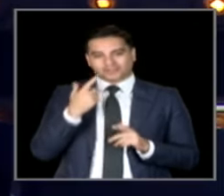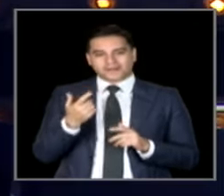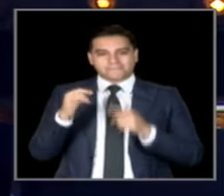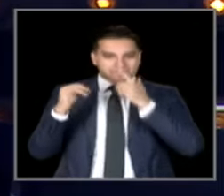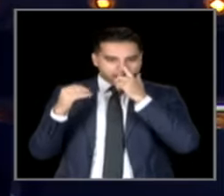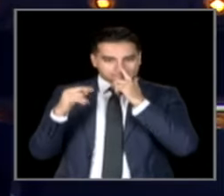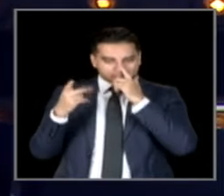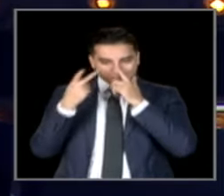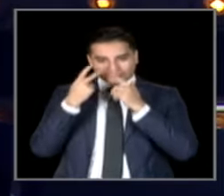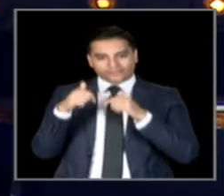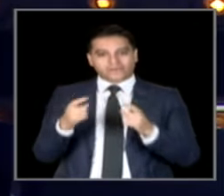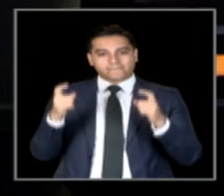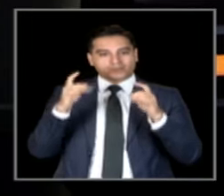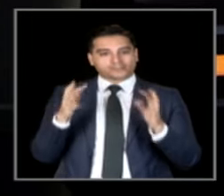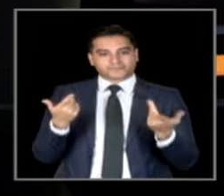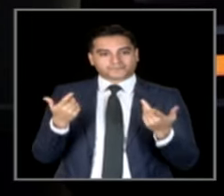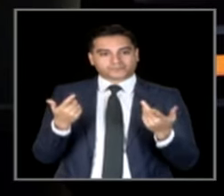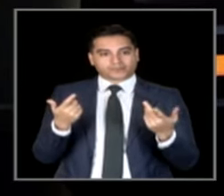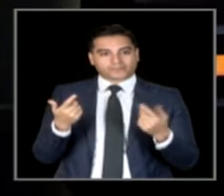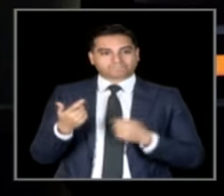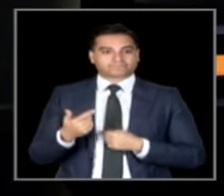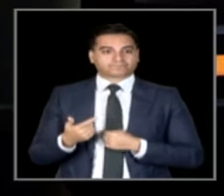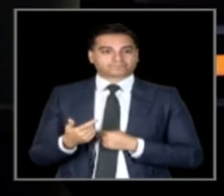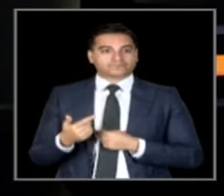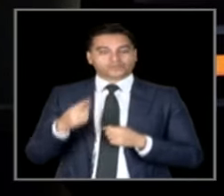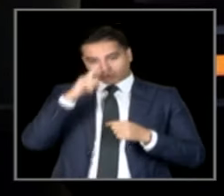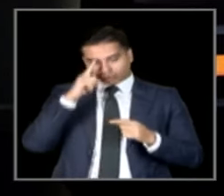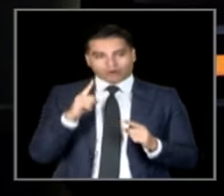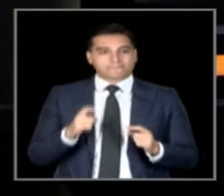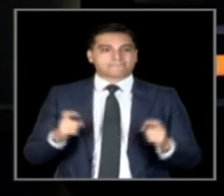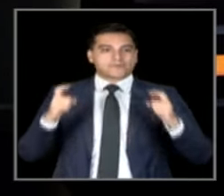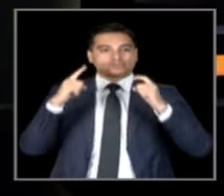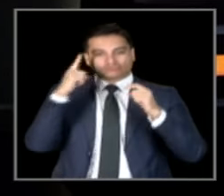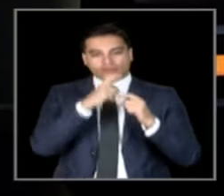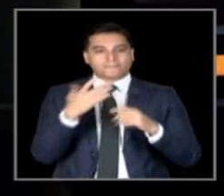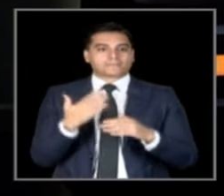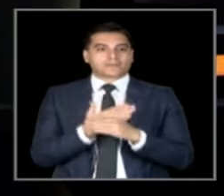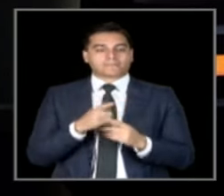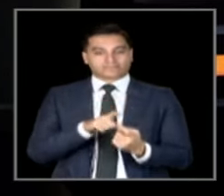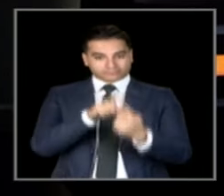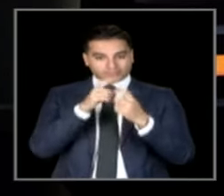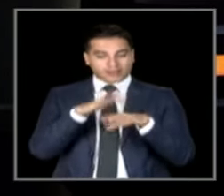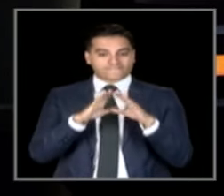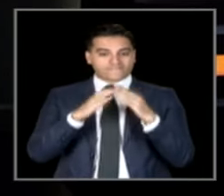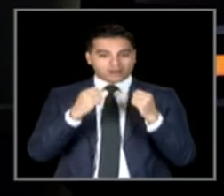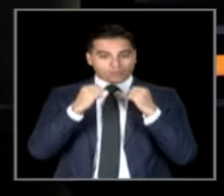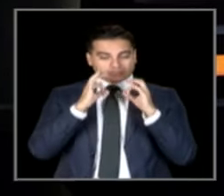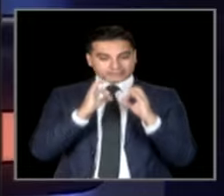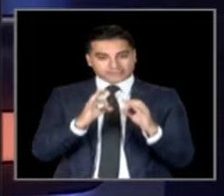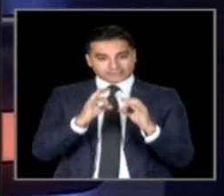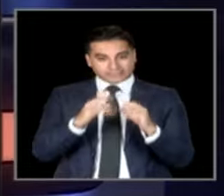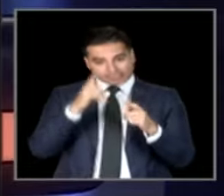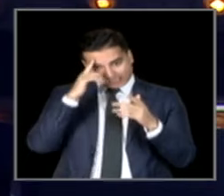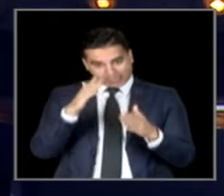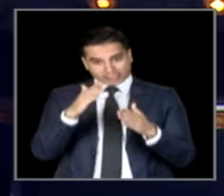محمد محمود، متوقع ايه ماتش النهارده؟ هيكون ماتش صعب، الفريقين مستواهم كويس جدا، اللي هيكون مركز اكتر ومعاه